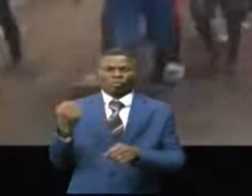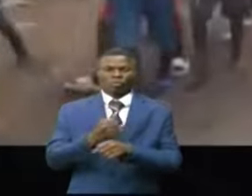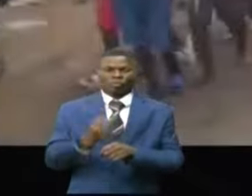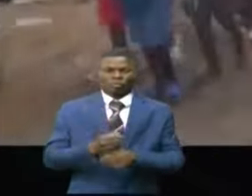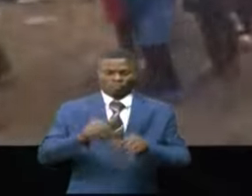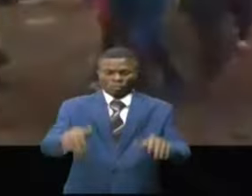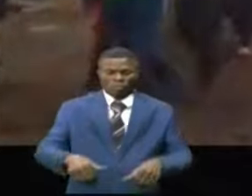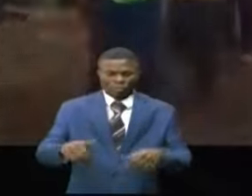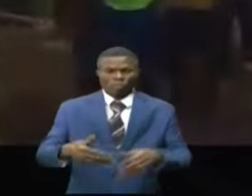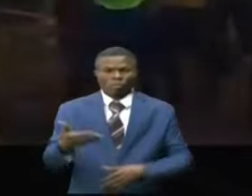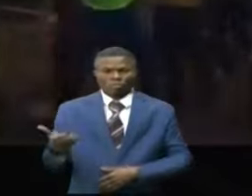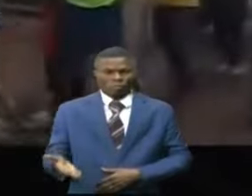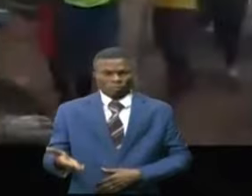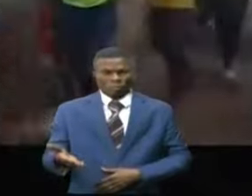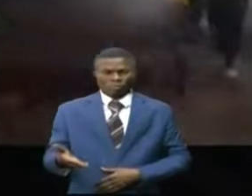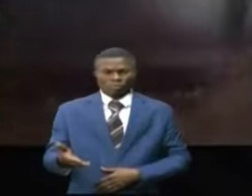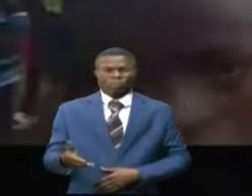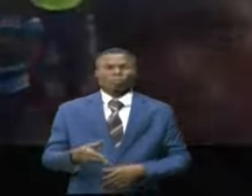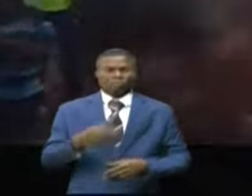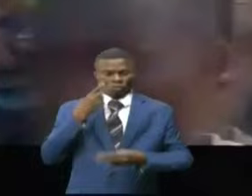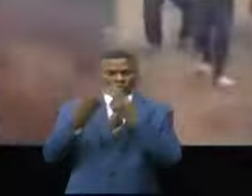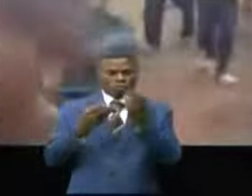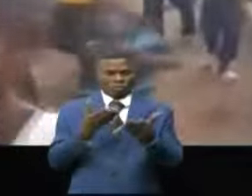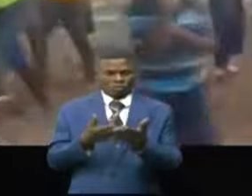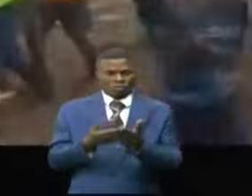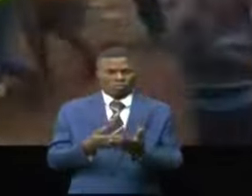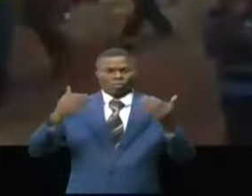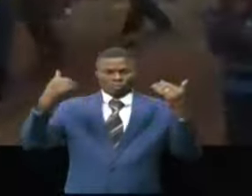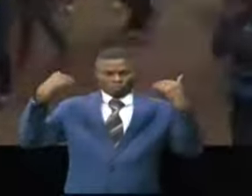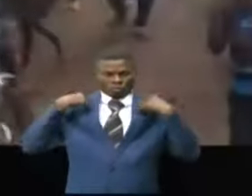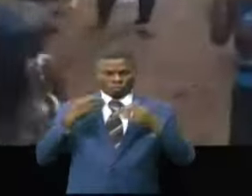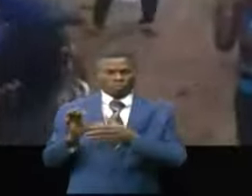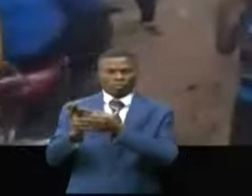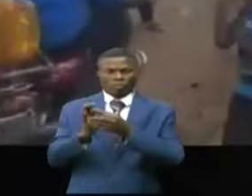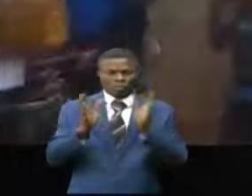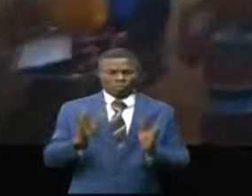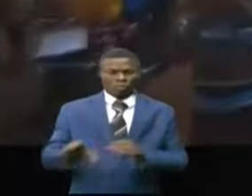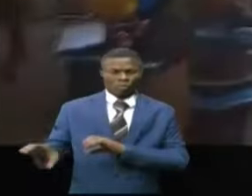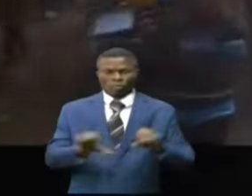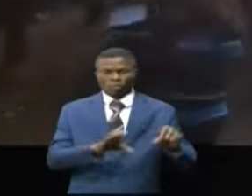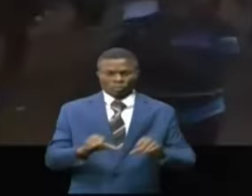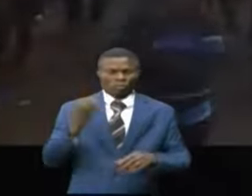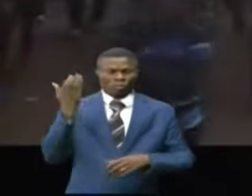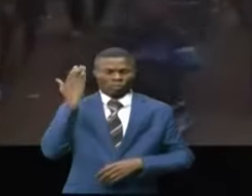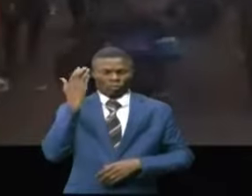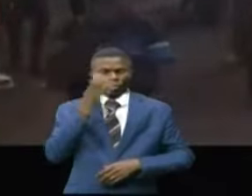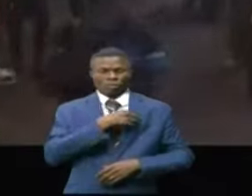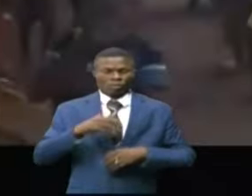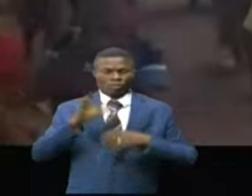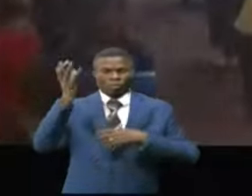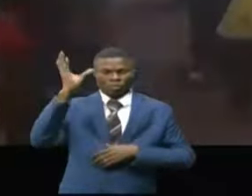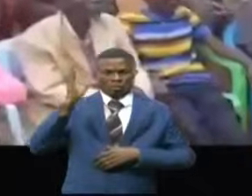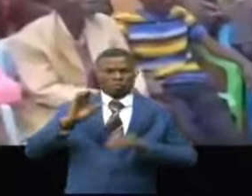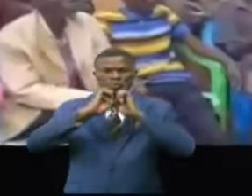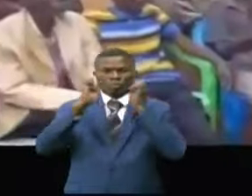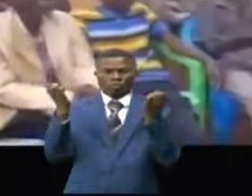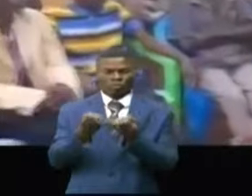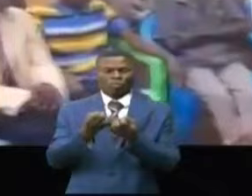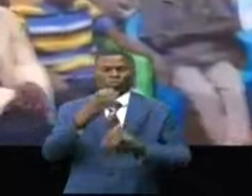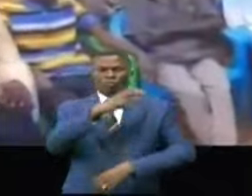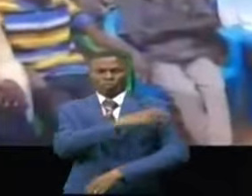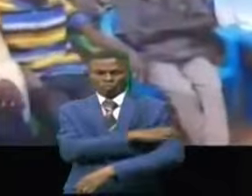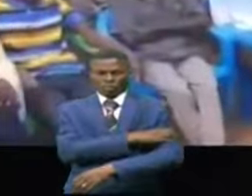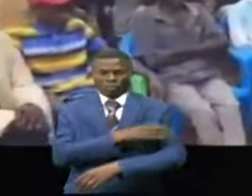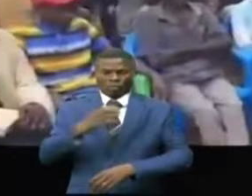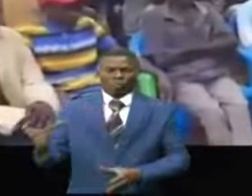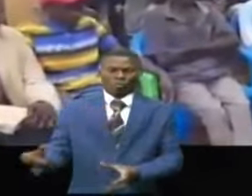petits agriculteurs ont été effectués selon le coordonnateur de l'action paysanne, structure de la société civile,